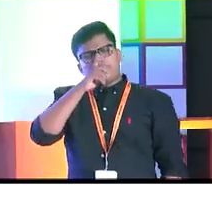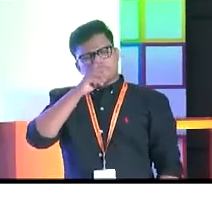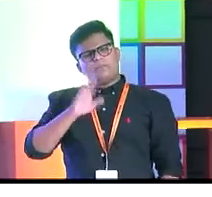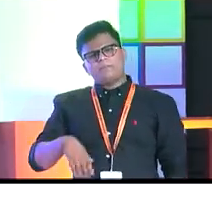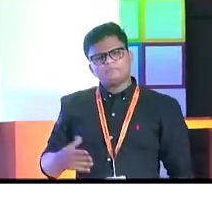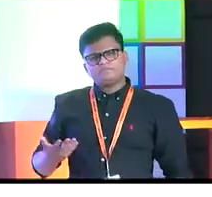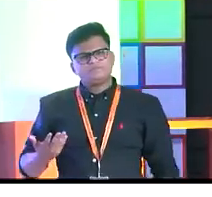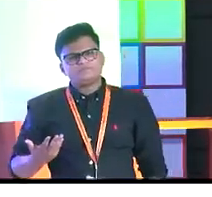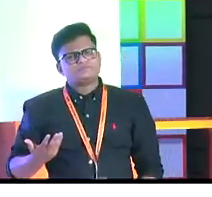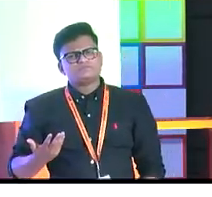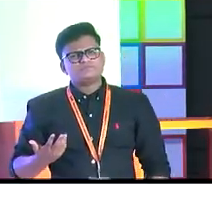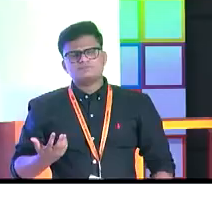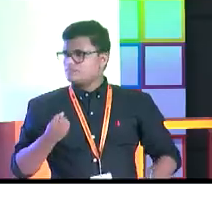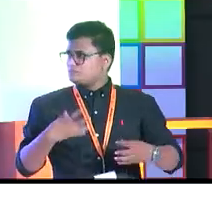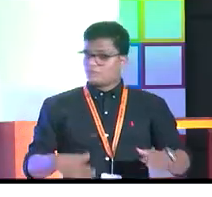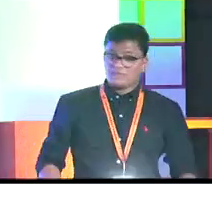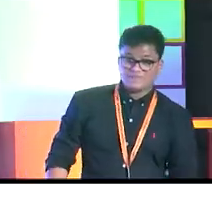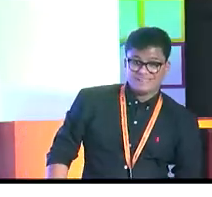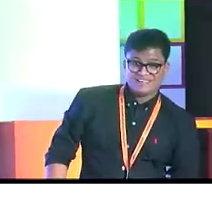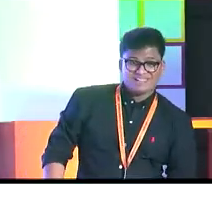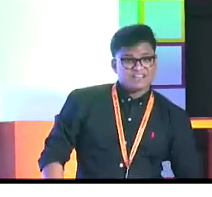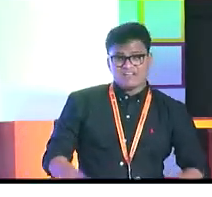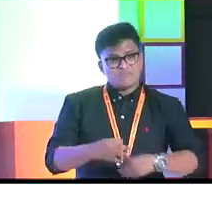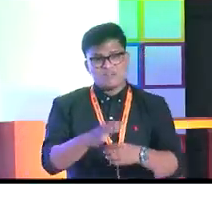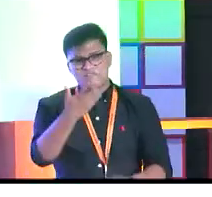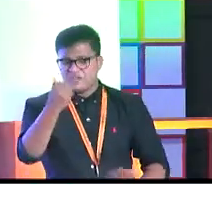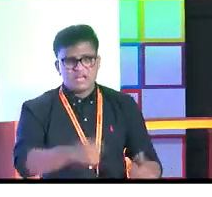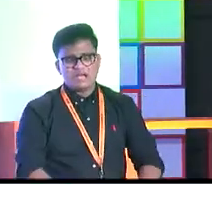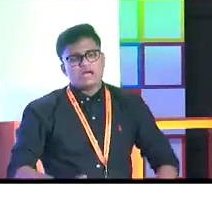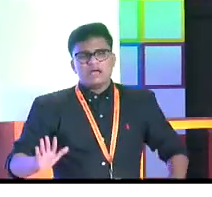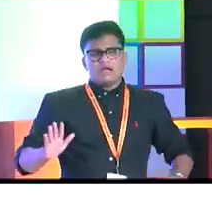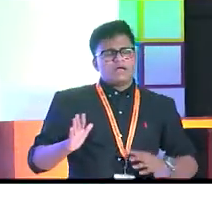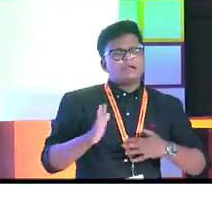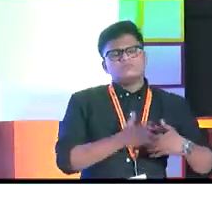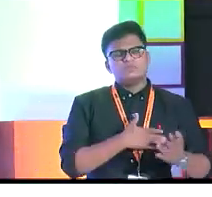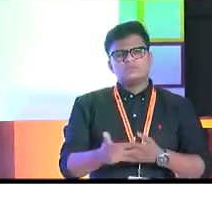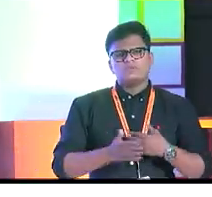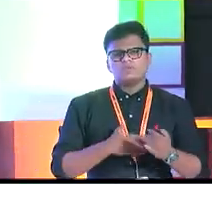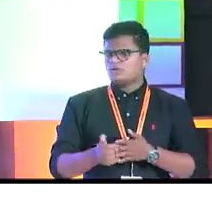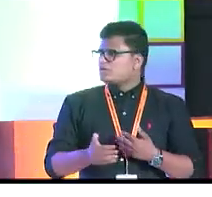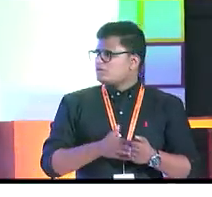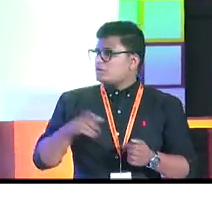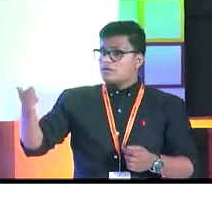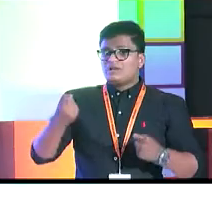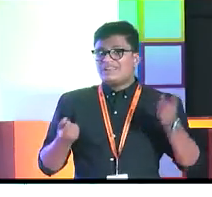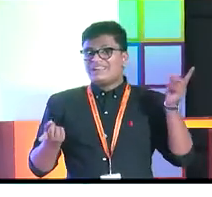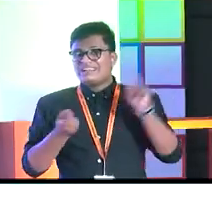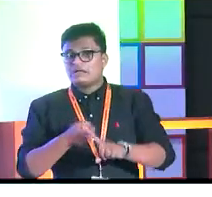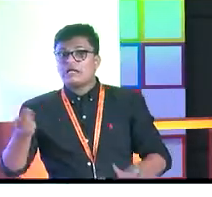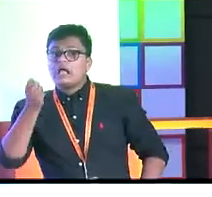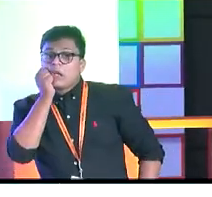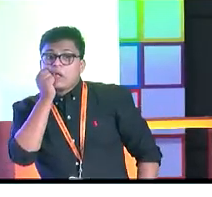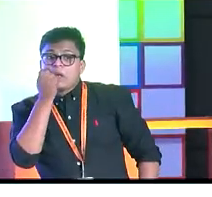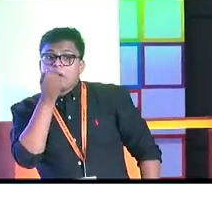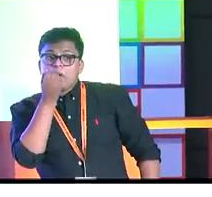स्पेशली यदि वो पैर फिक्स नहीं हो पाया है सही नहीं हो पाया तो वो इट हैपेंड बिकॉज माय फादर एंड माय मॉम डिडंट